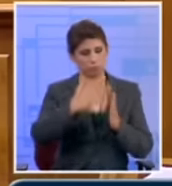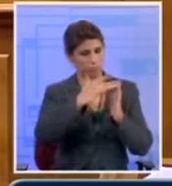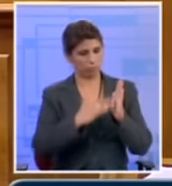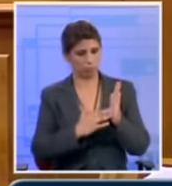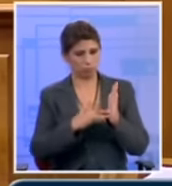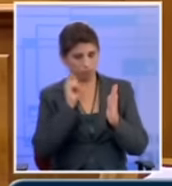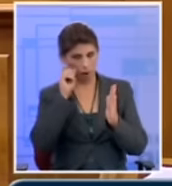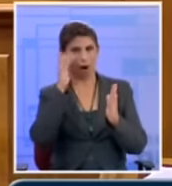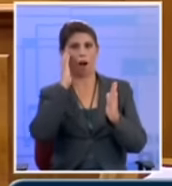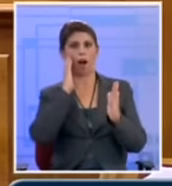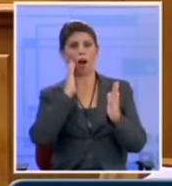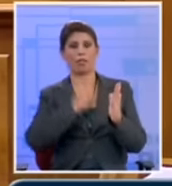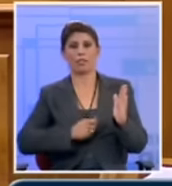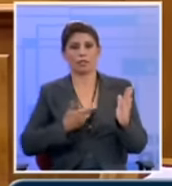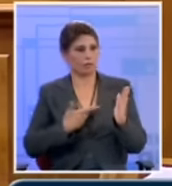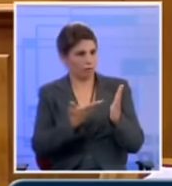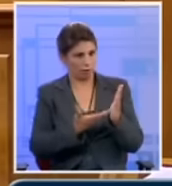που μας εξέπληξε δυσάρεστα?